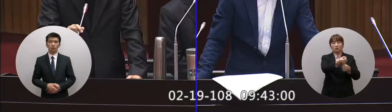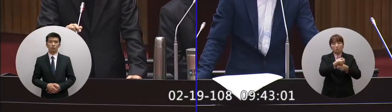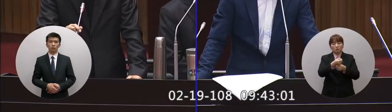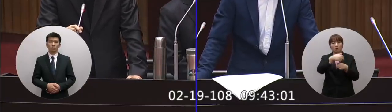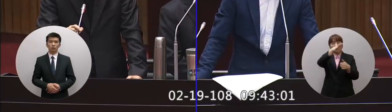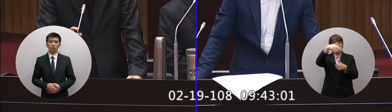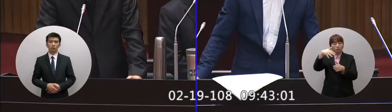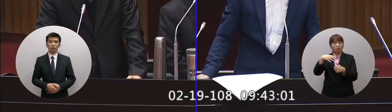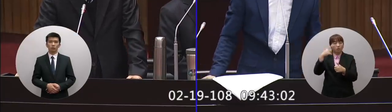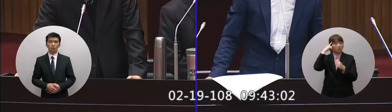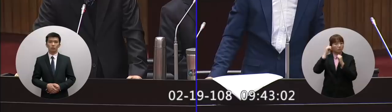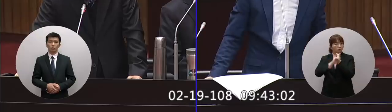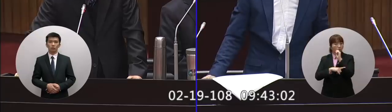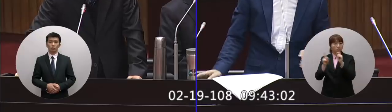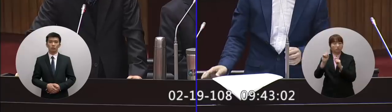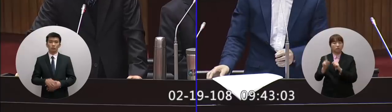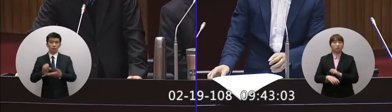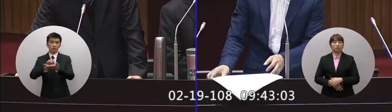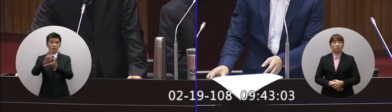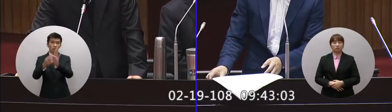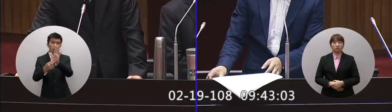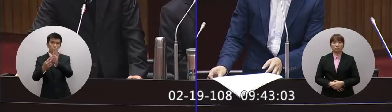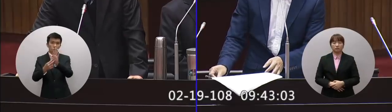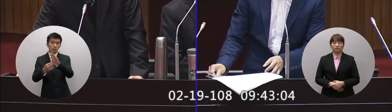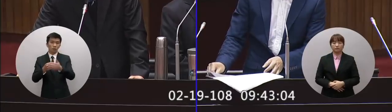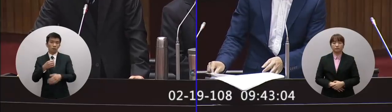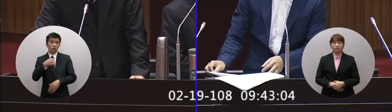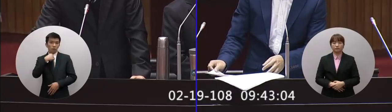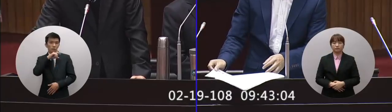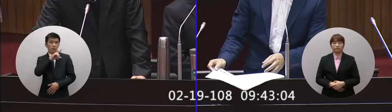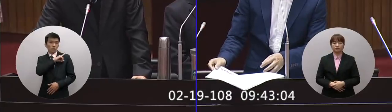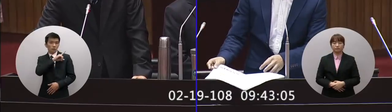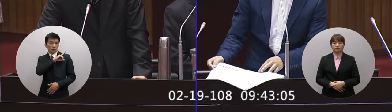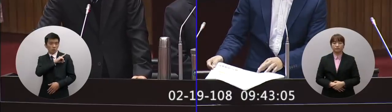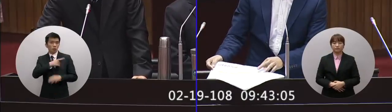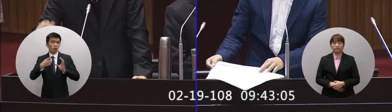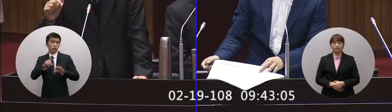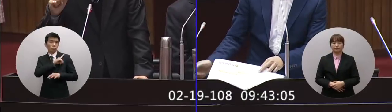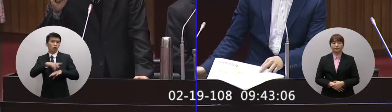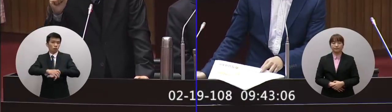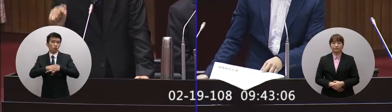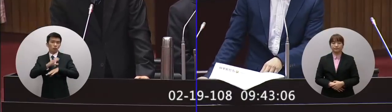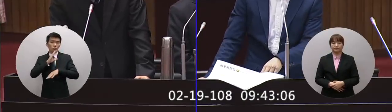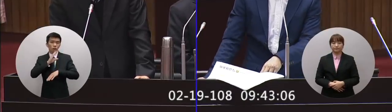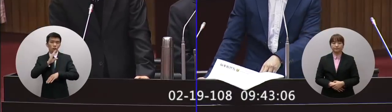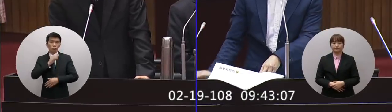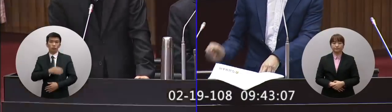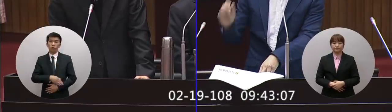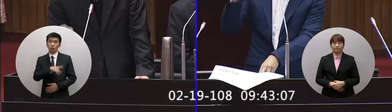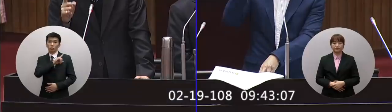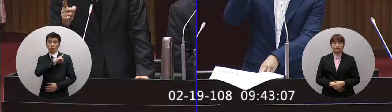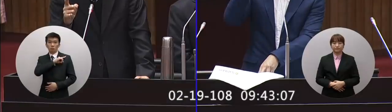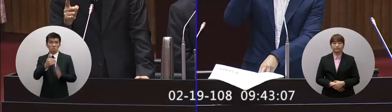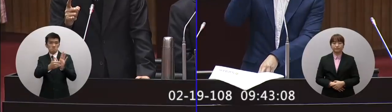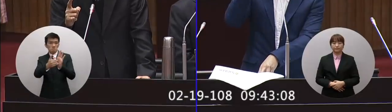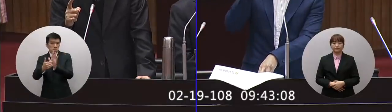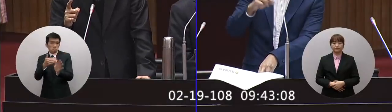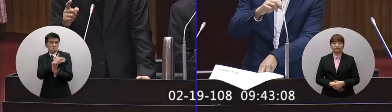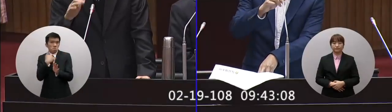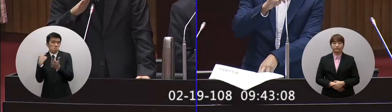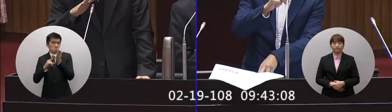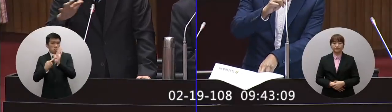法吗？ 跟委员报告，自己的国家自己救，我们如何展现我们自己的防卫决心，这个最重